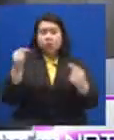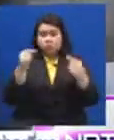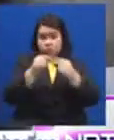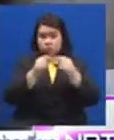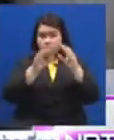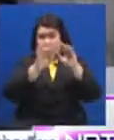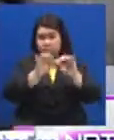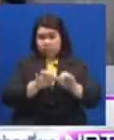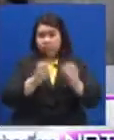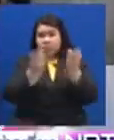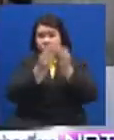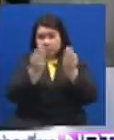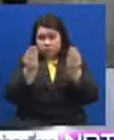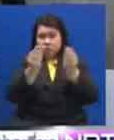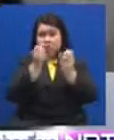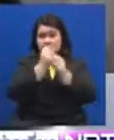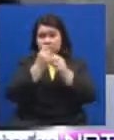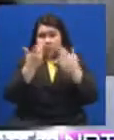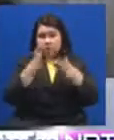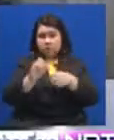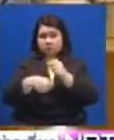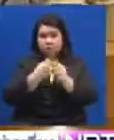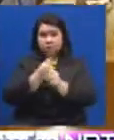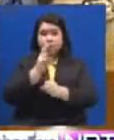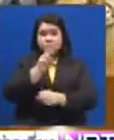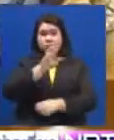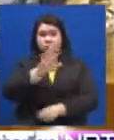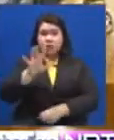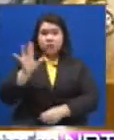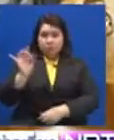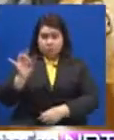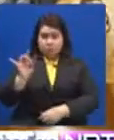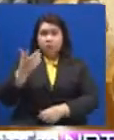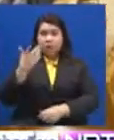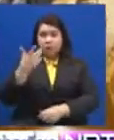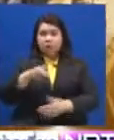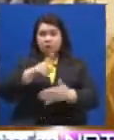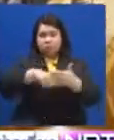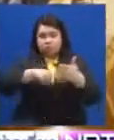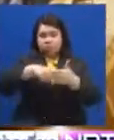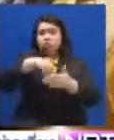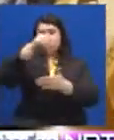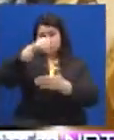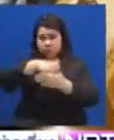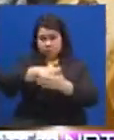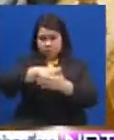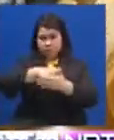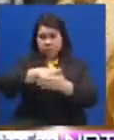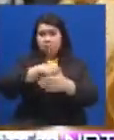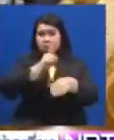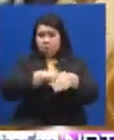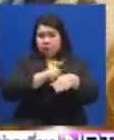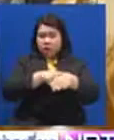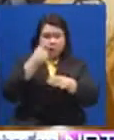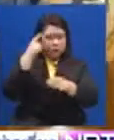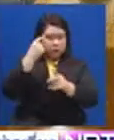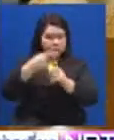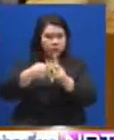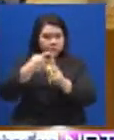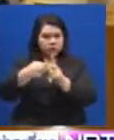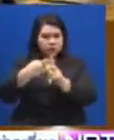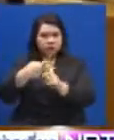รมนูญจะแล้วเสร็จในปี2558จากนั้นจะมีการเลือกตั้งโดยจะใช้ระยะเวลา 2-3 เดือน